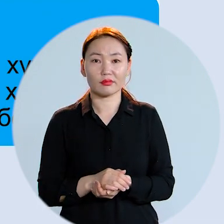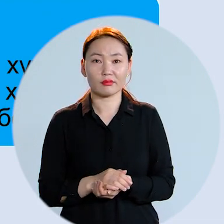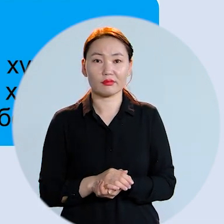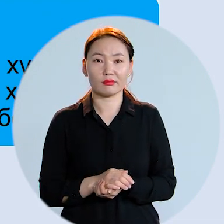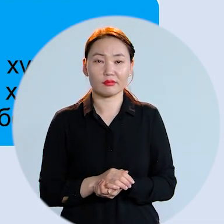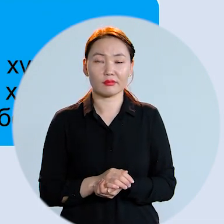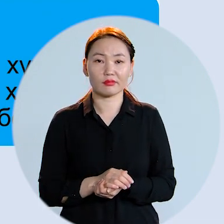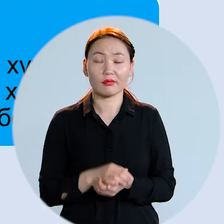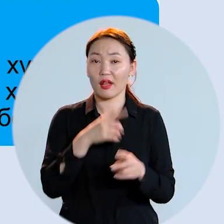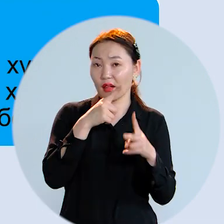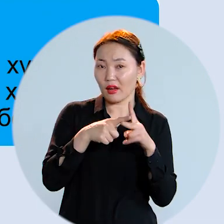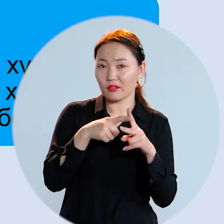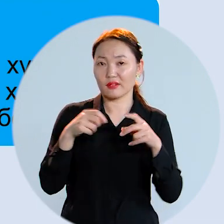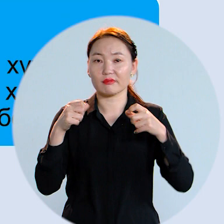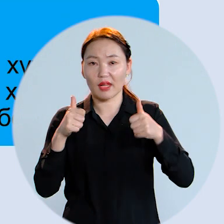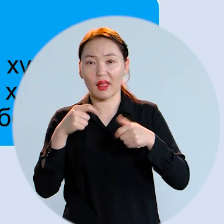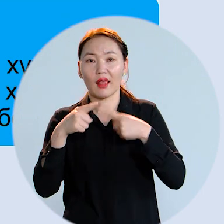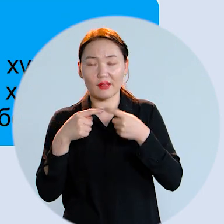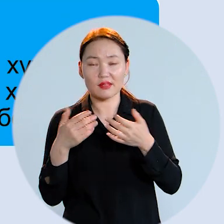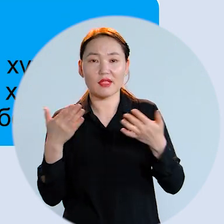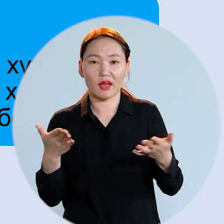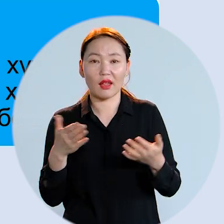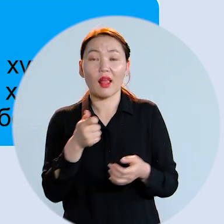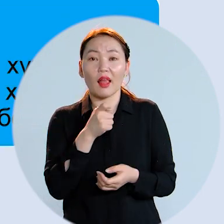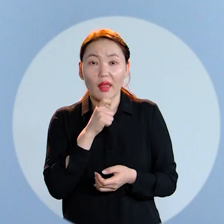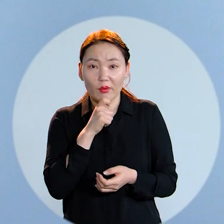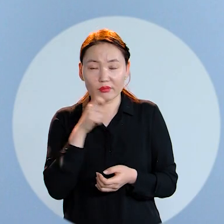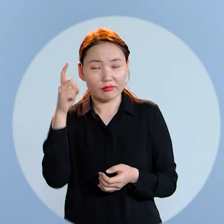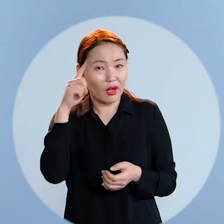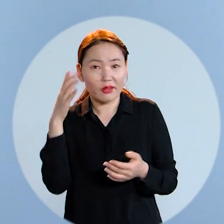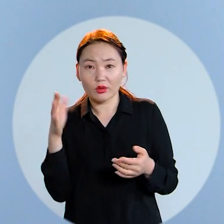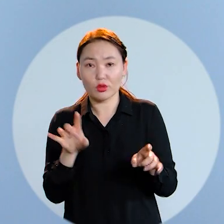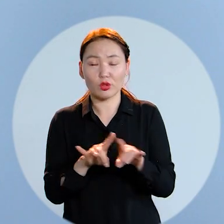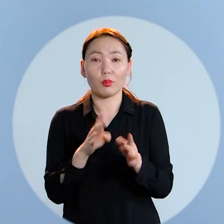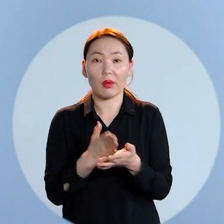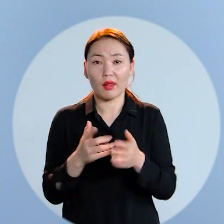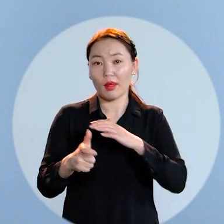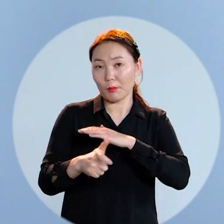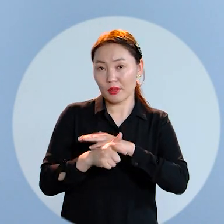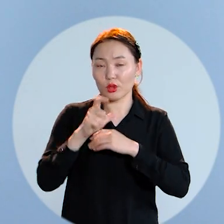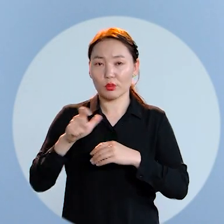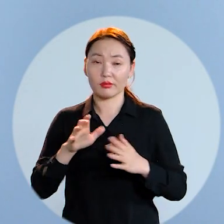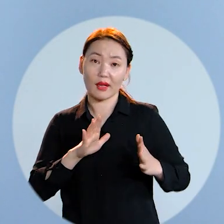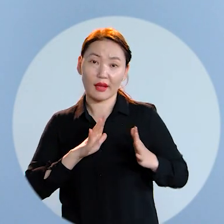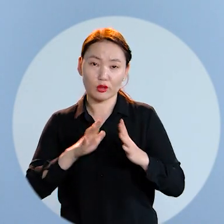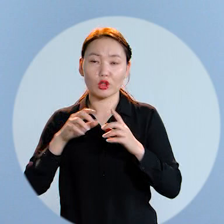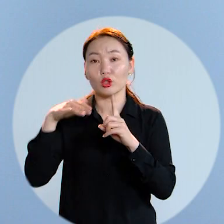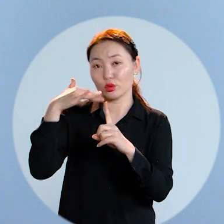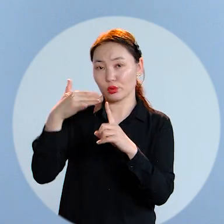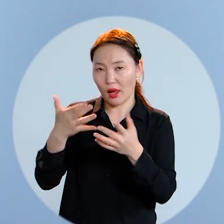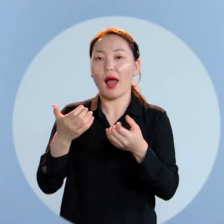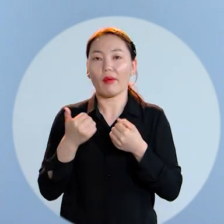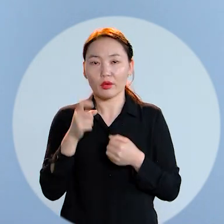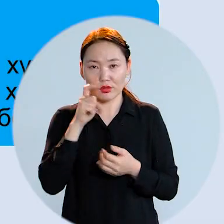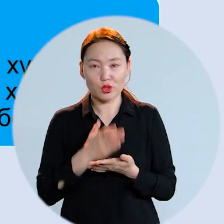илэн талангуй сайхан хуваалцаарай. За хэрвээ ойлгомжгүй зүйл байгаа бол мэрэгжлийн хүмүүст хандаж бас зөвлөгөө аваарай гэдгийг тавхан зөвлөмөр байна.